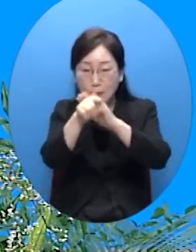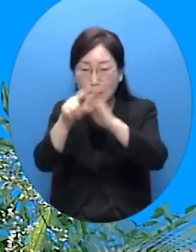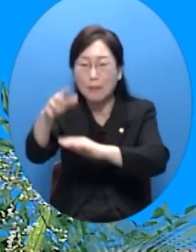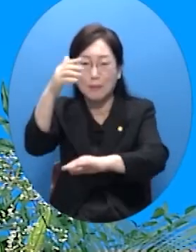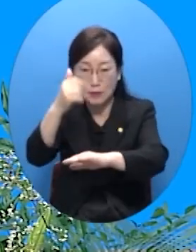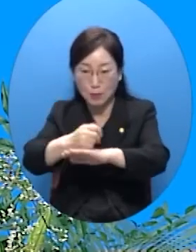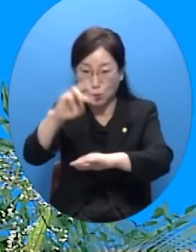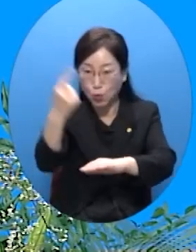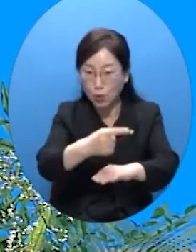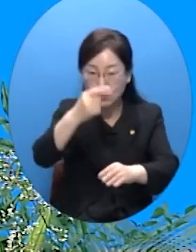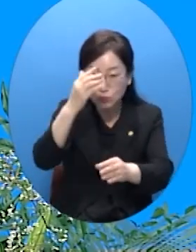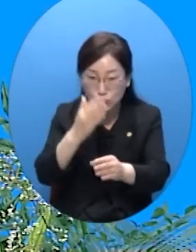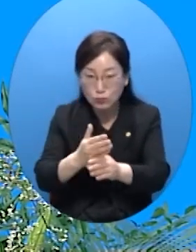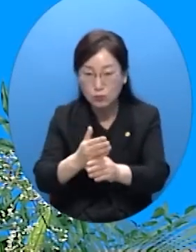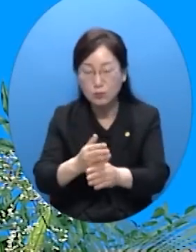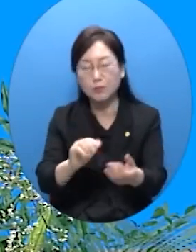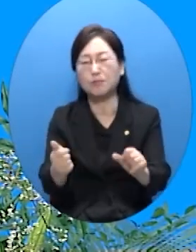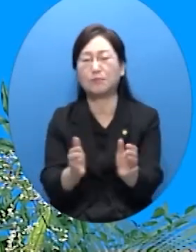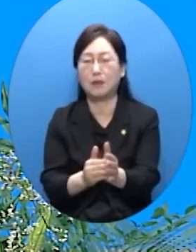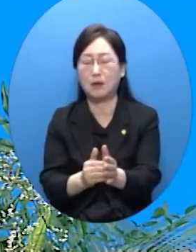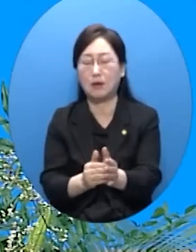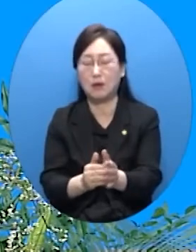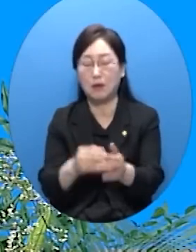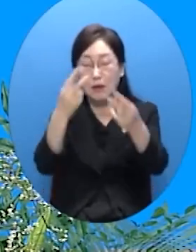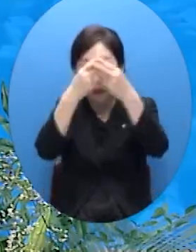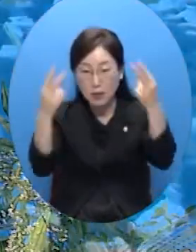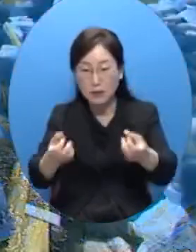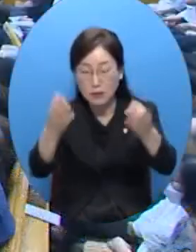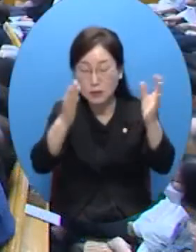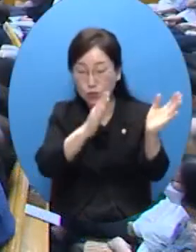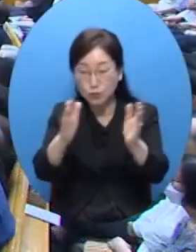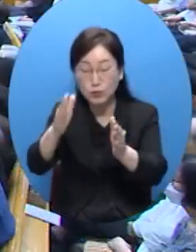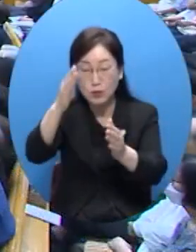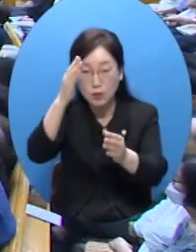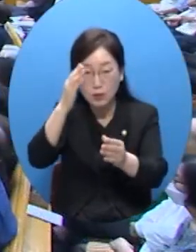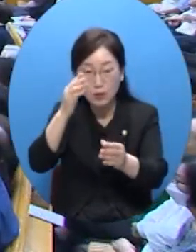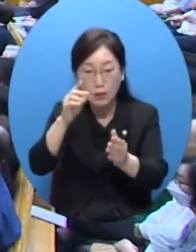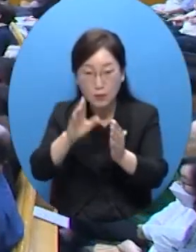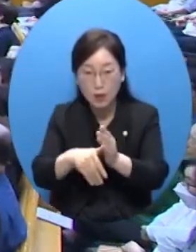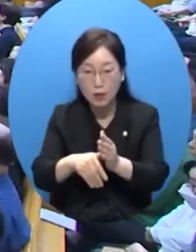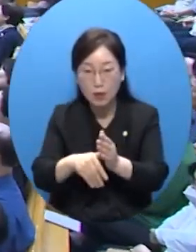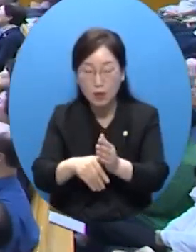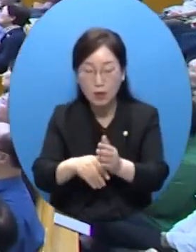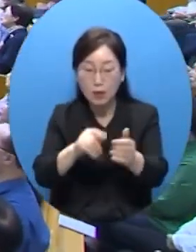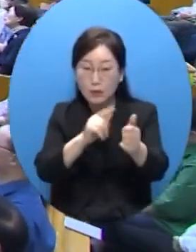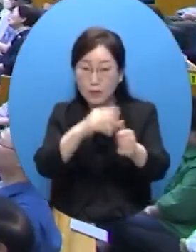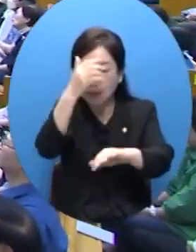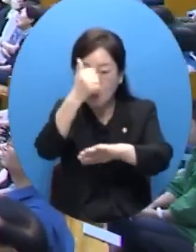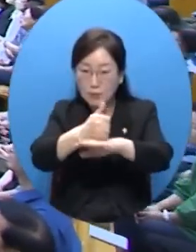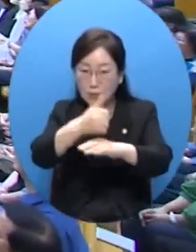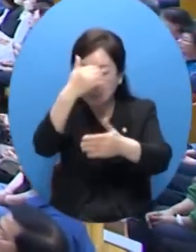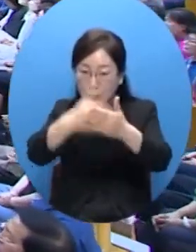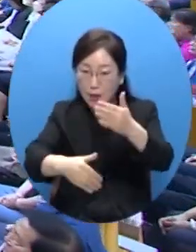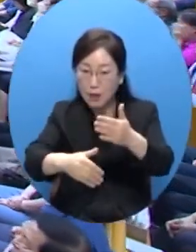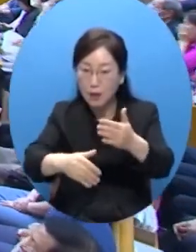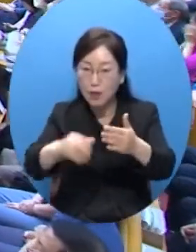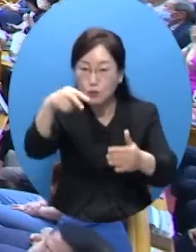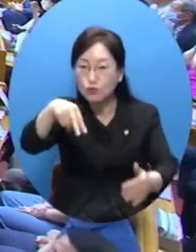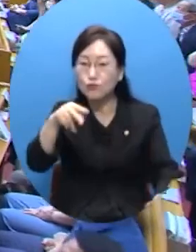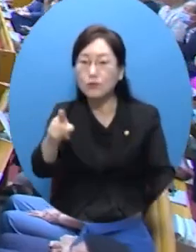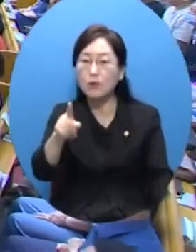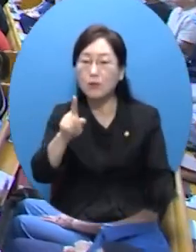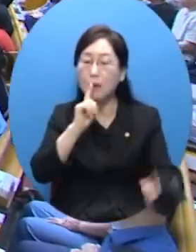것입니다. 그런데 장례식을 준비하는 가운데 그가 써놓았던 유서가 발견됐습니다. 유서에 이와 같은 내용이